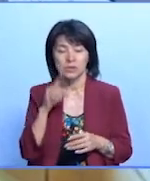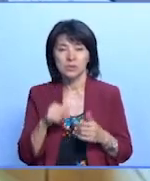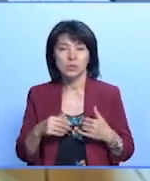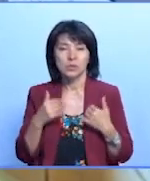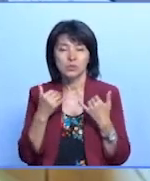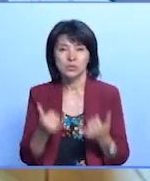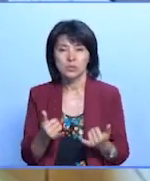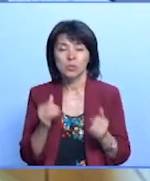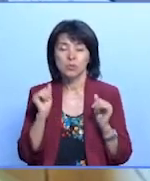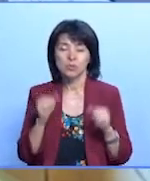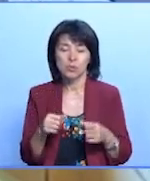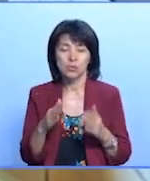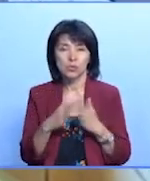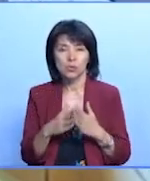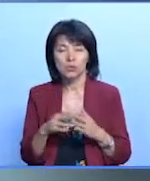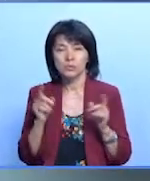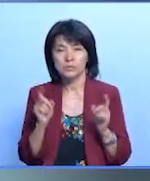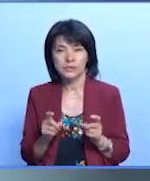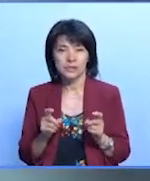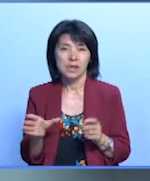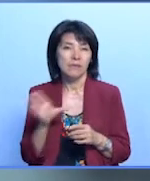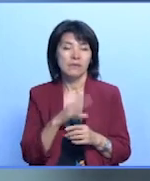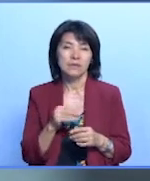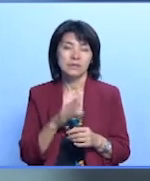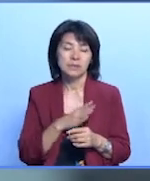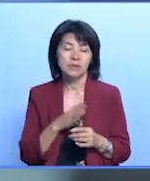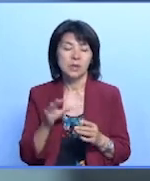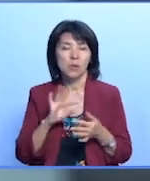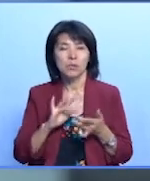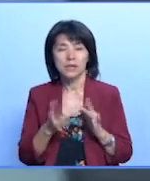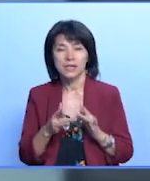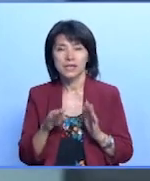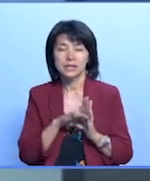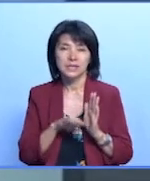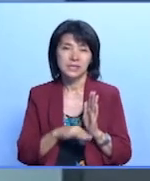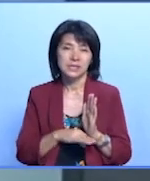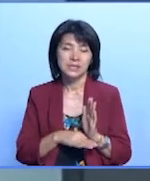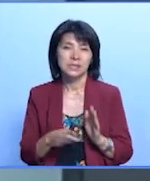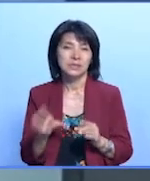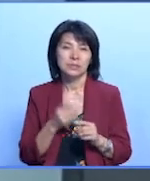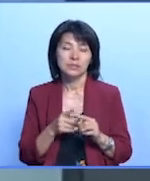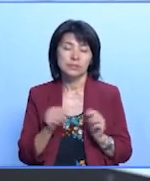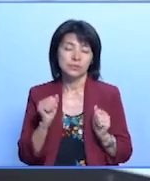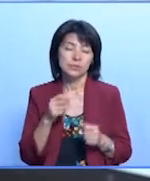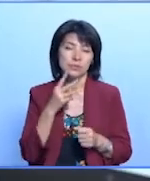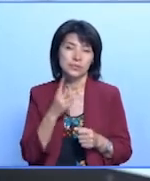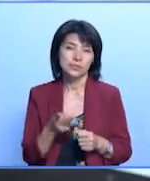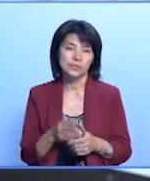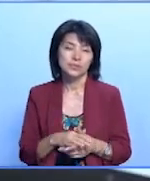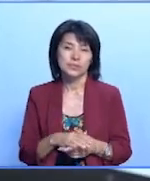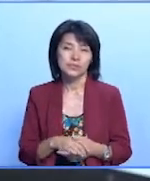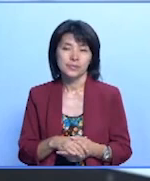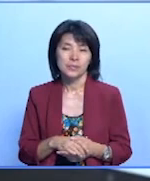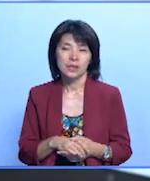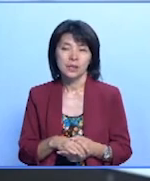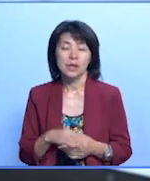граждане могут получить, не выходя из дома. Они доступны для граждан в онлайн-режиме через портал egov.kz, а также через платформу